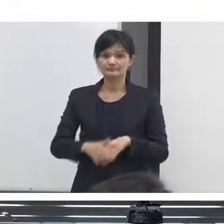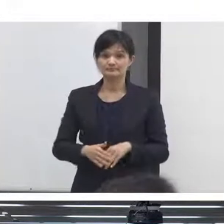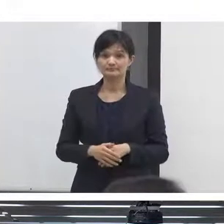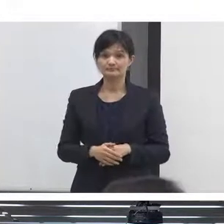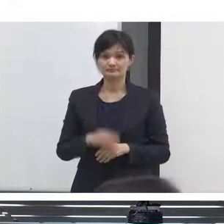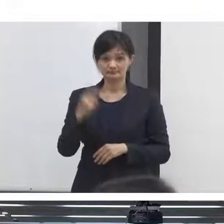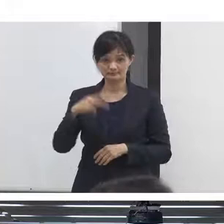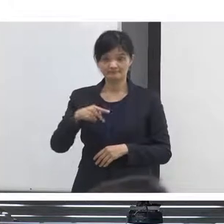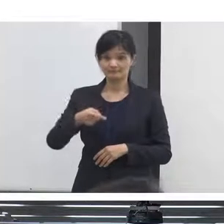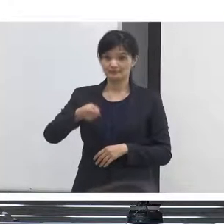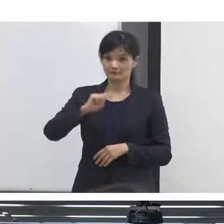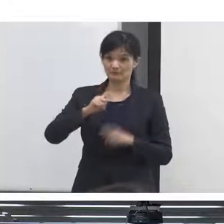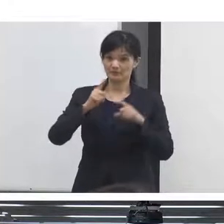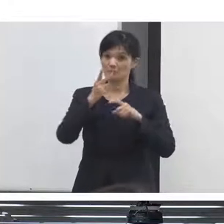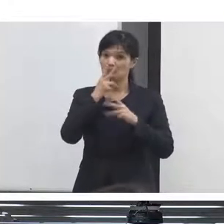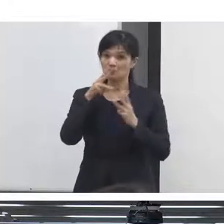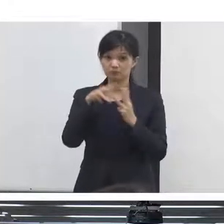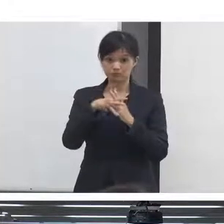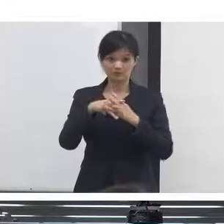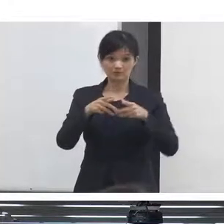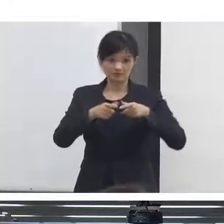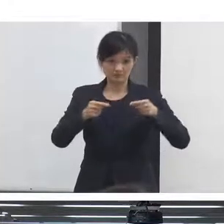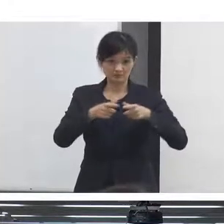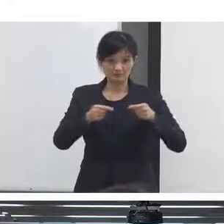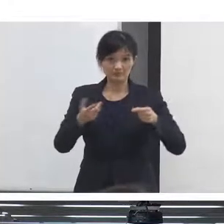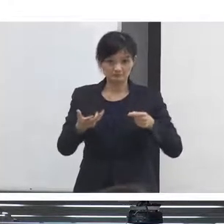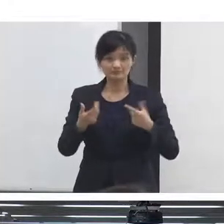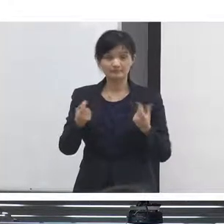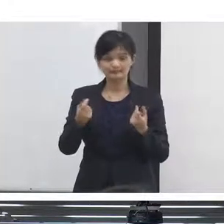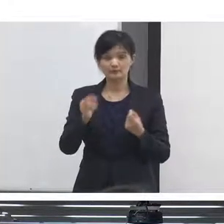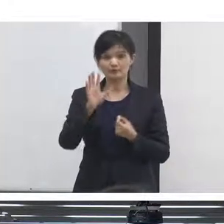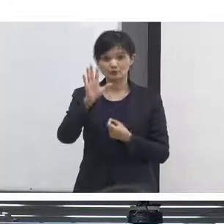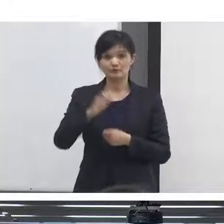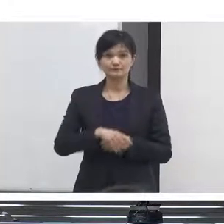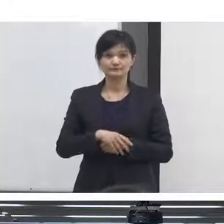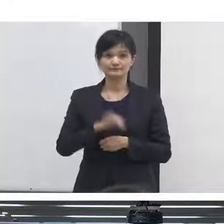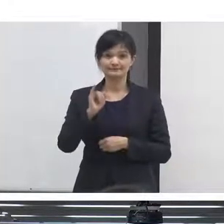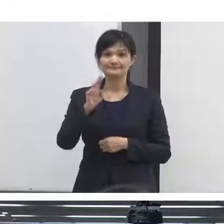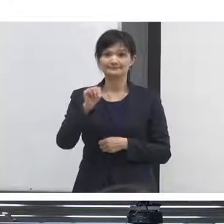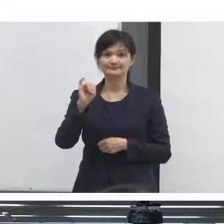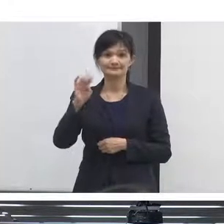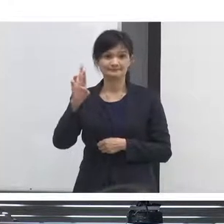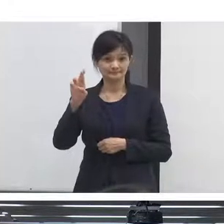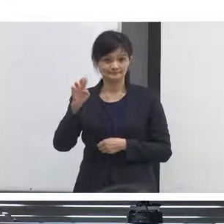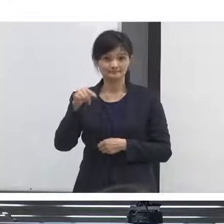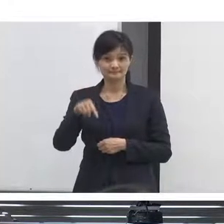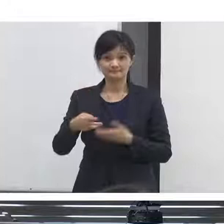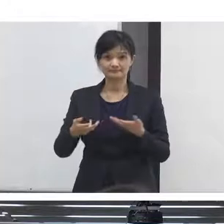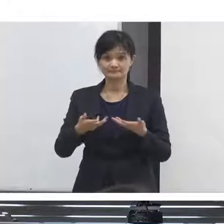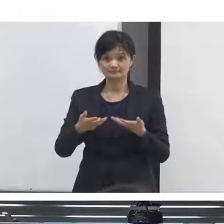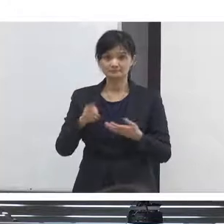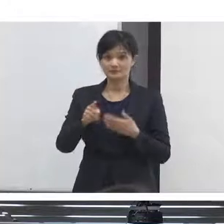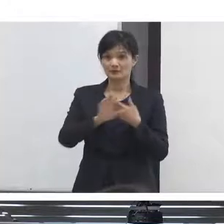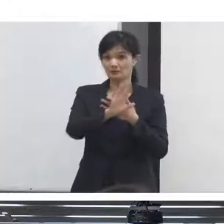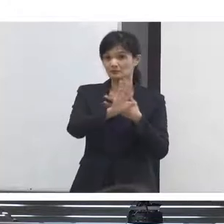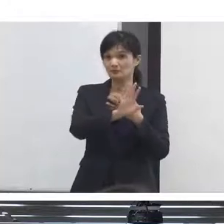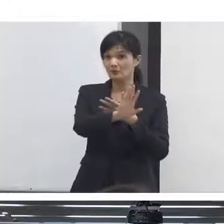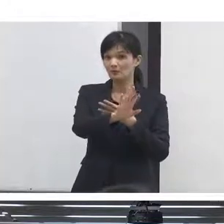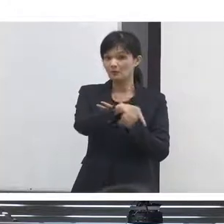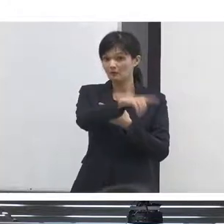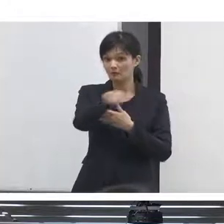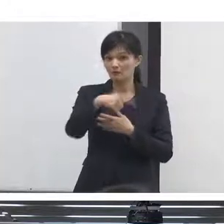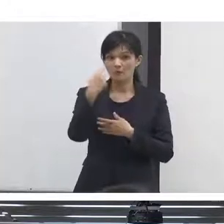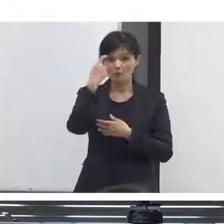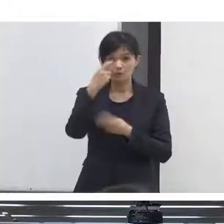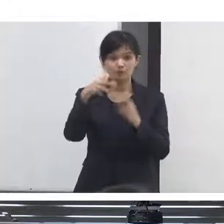面的日本哦，日本其实也有一个叫共同与会机牌 IMI 哦。那当然 ，IMI 的发展跟其他欧美国家的发展